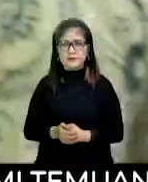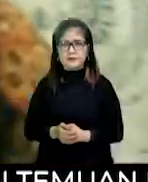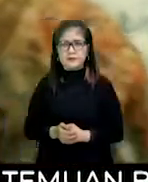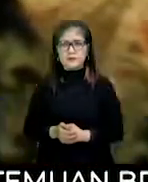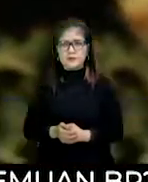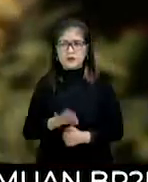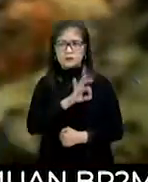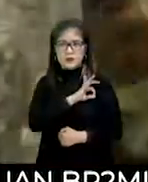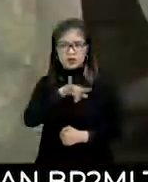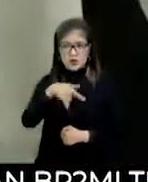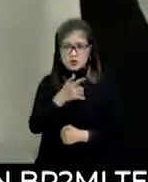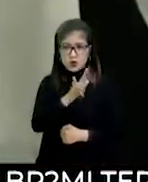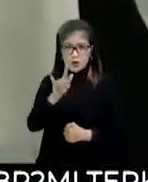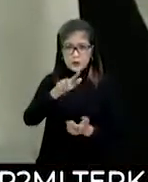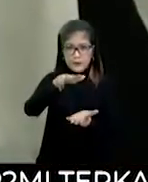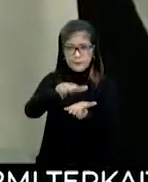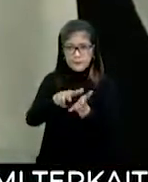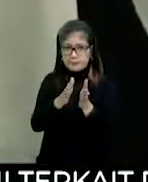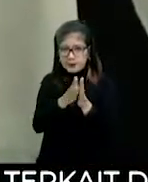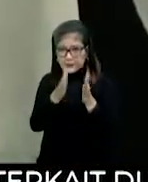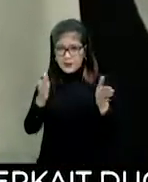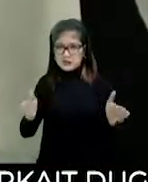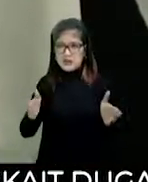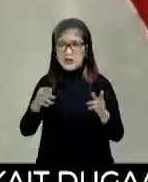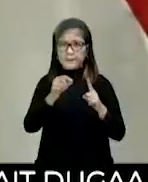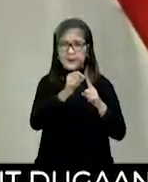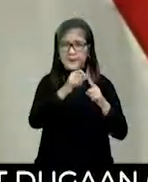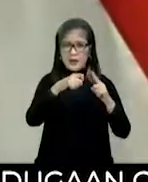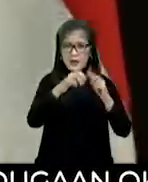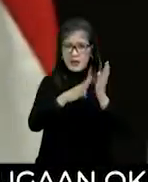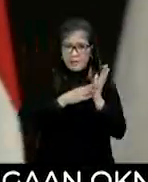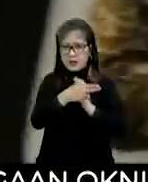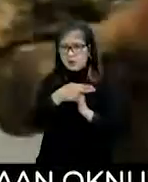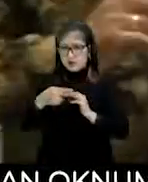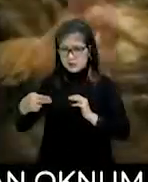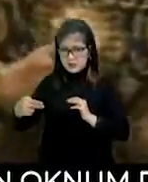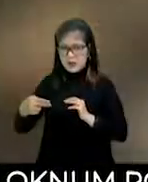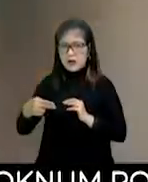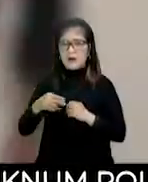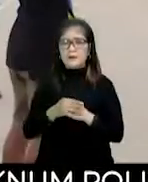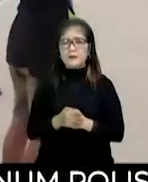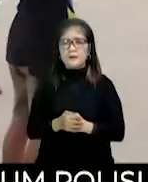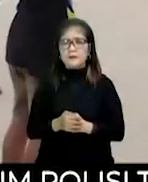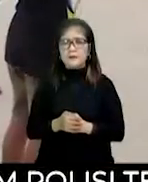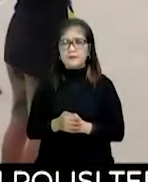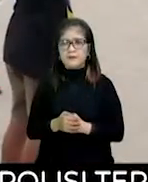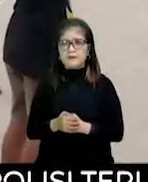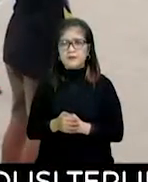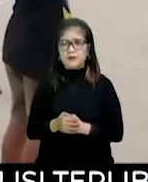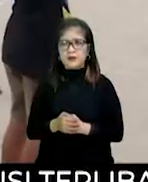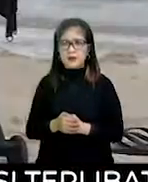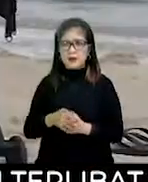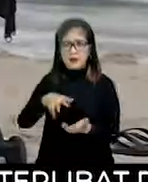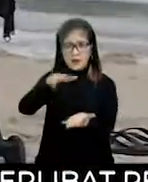Presiden Joko Widodo resmi memperpanjang status pandemi COVID-19 di tanah air. Menindaklanjuti keputusan Presiden, Kementerian Pariwisata